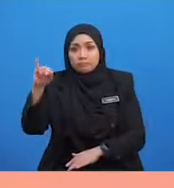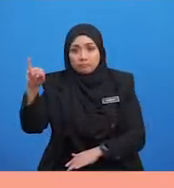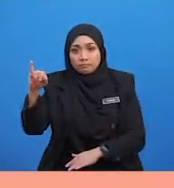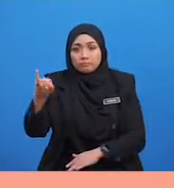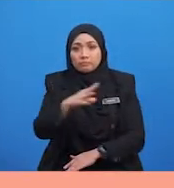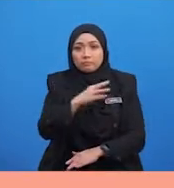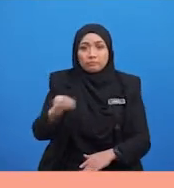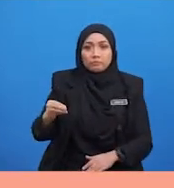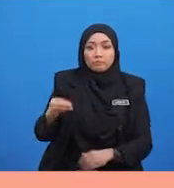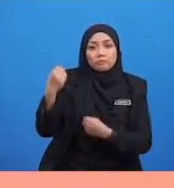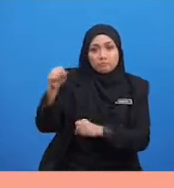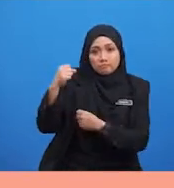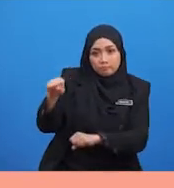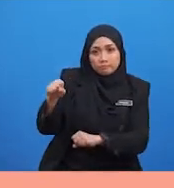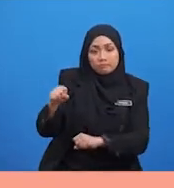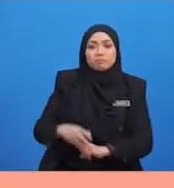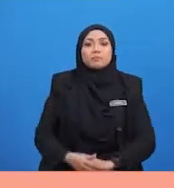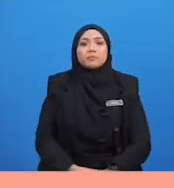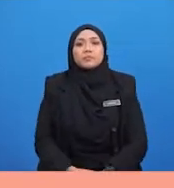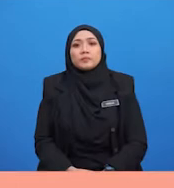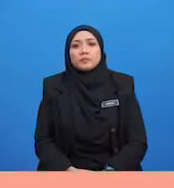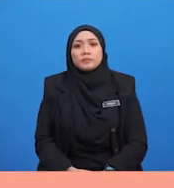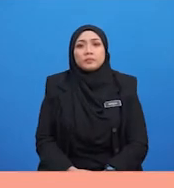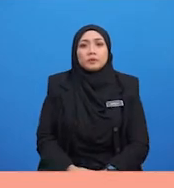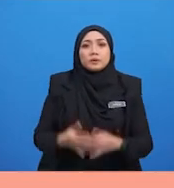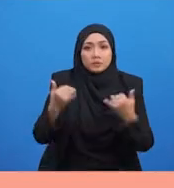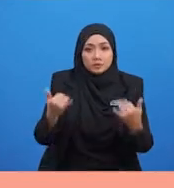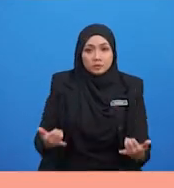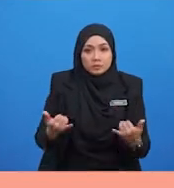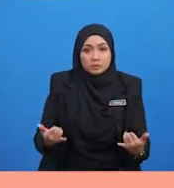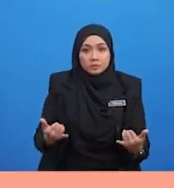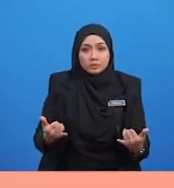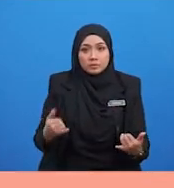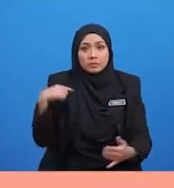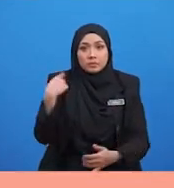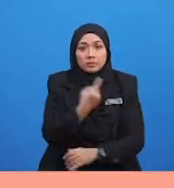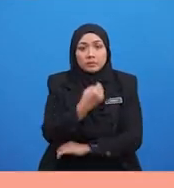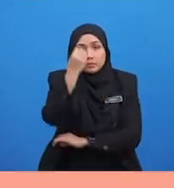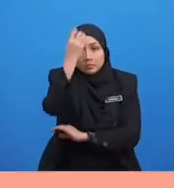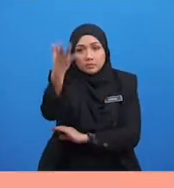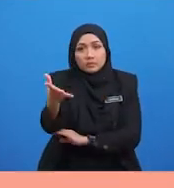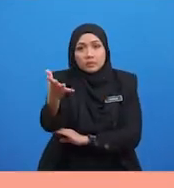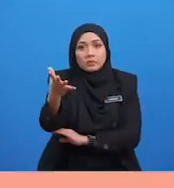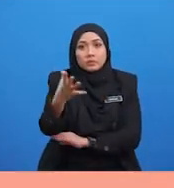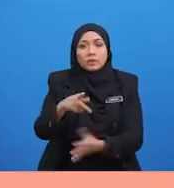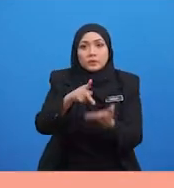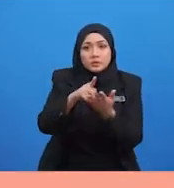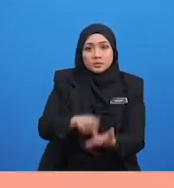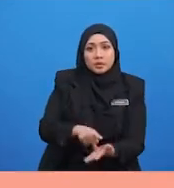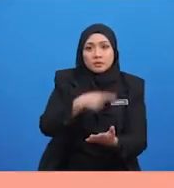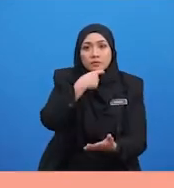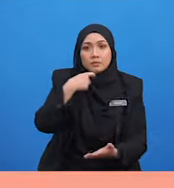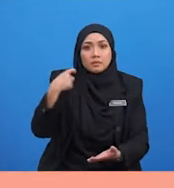Di sini juga kita akan menjelaskan kesan dehidrasi ke atas fisiologi dan prestasi